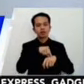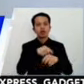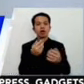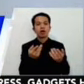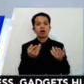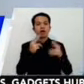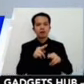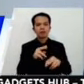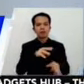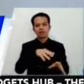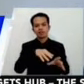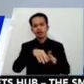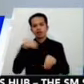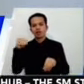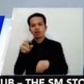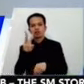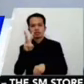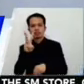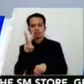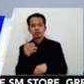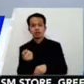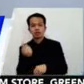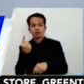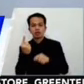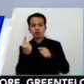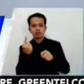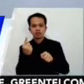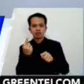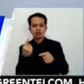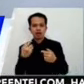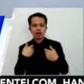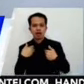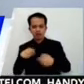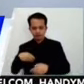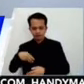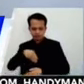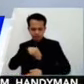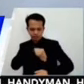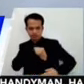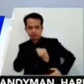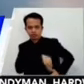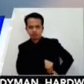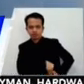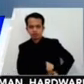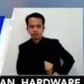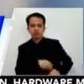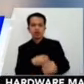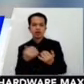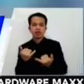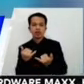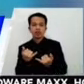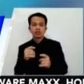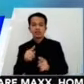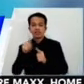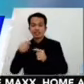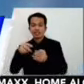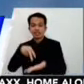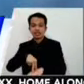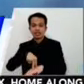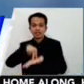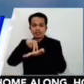isang kwarto ang isa nakunang may isinukbit sa kanyang bewang sumakay sila sa elevator at umalis sa gusali